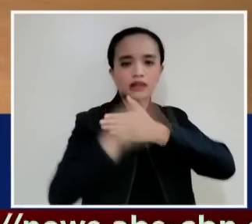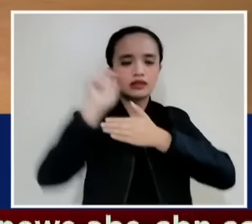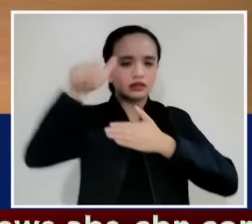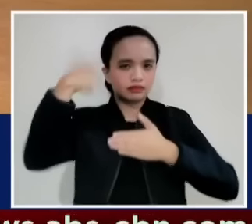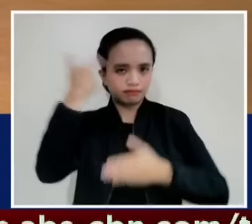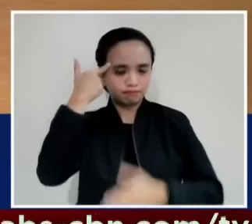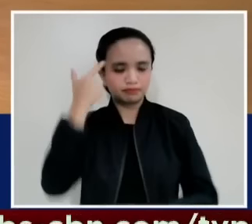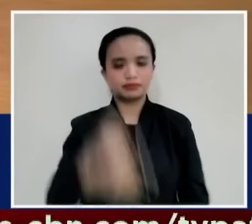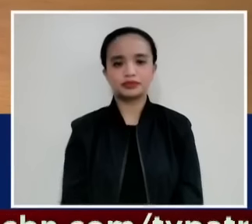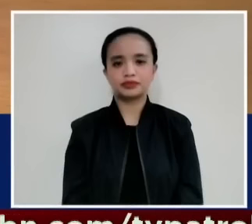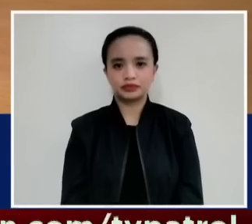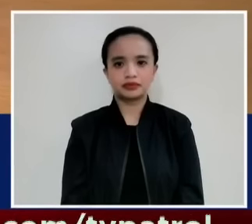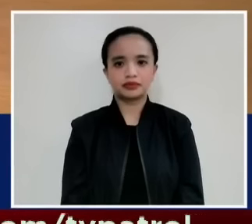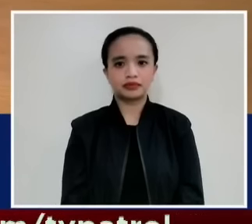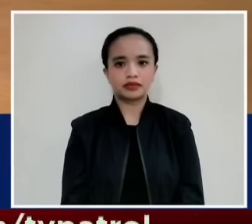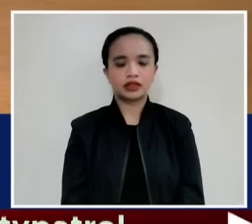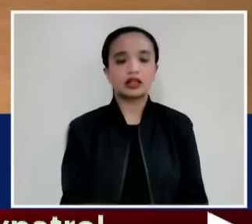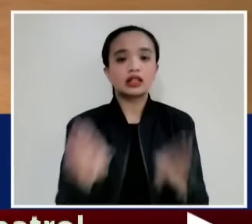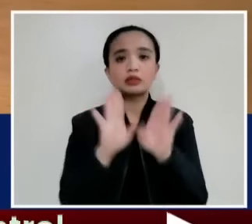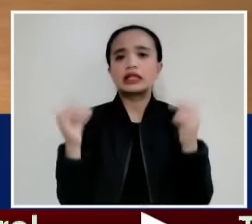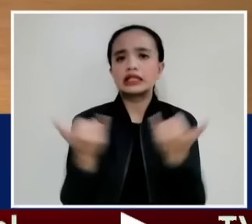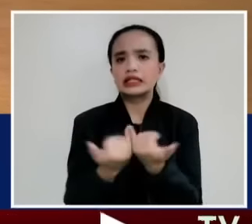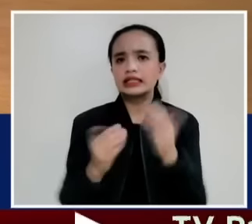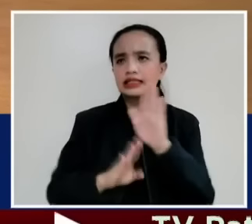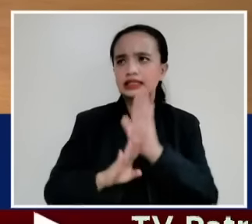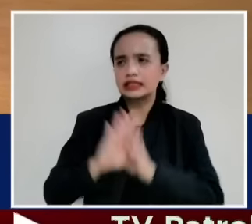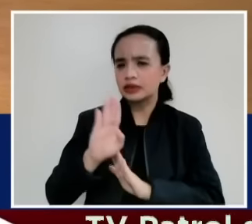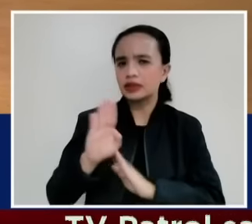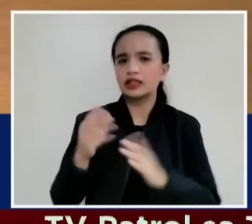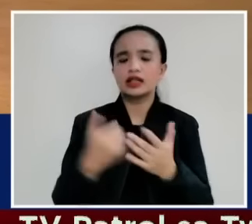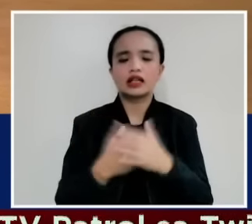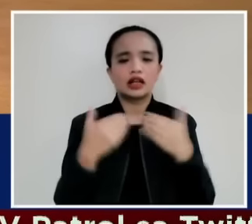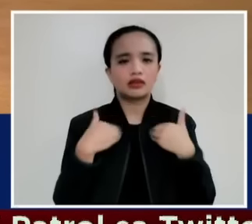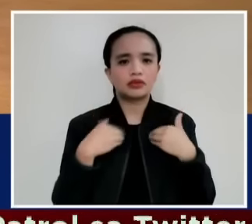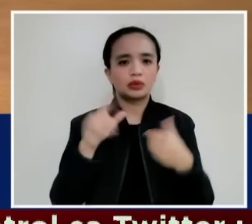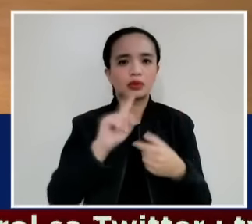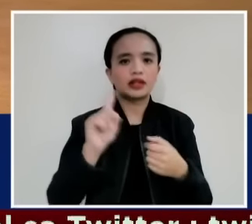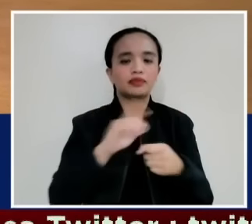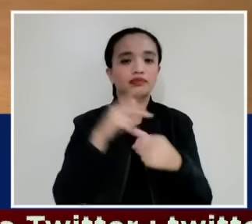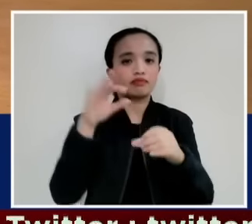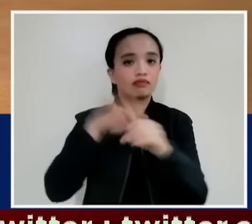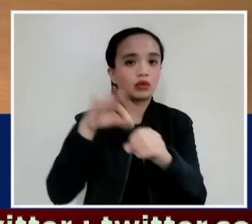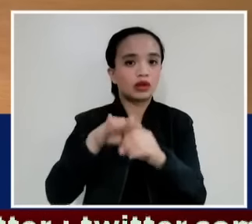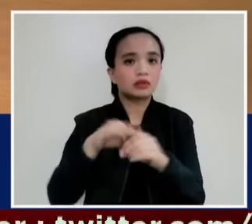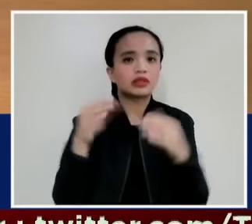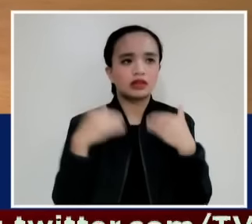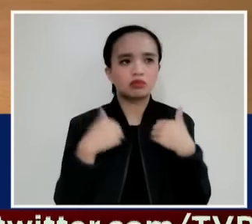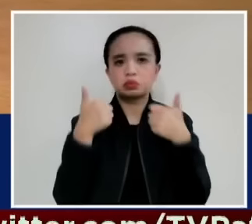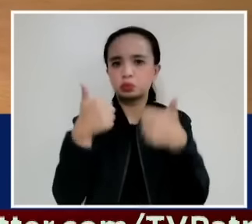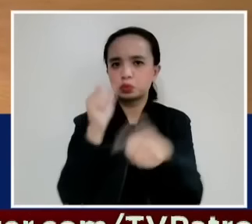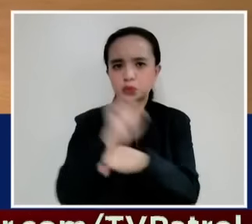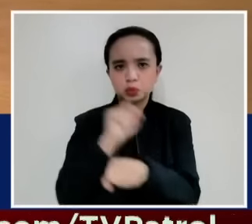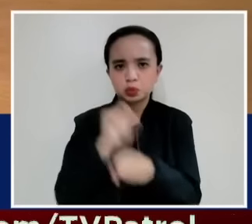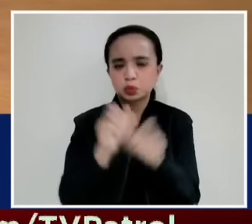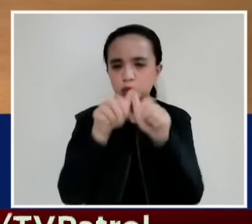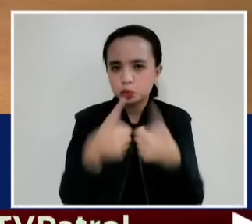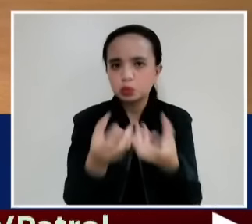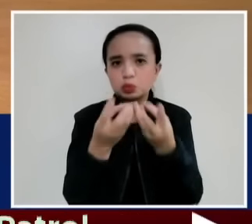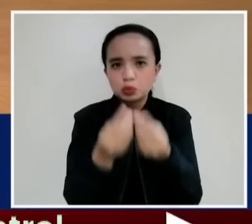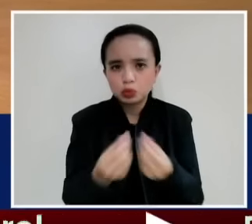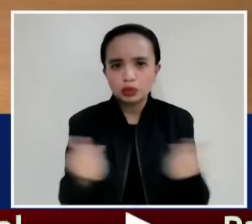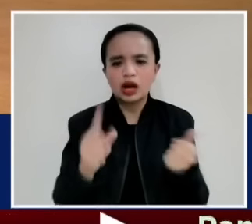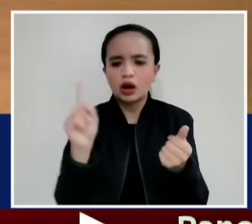The barangay development and enhanced comprehensive local integration programs have been effective in addressing the root